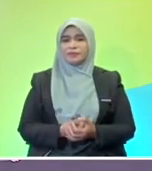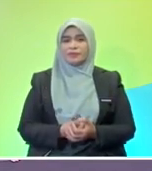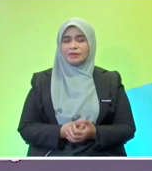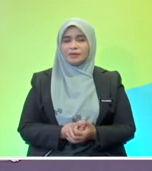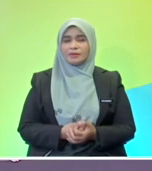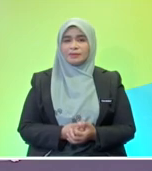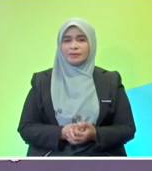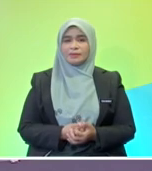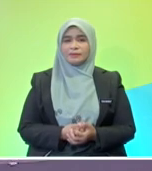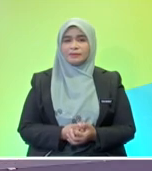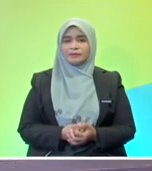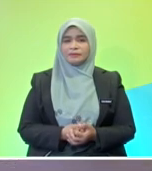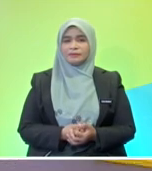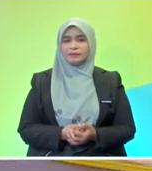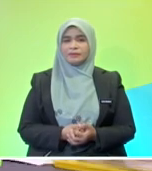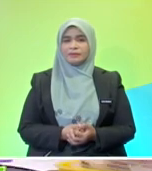Kita gulung macam ni.